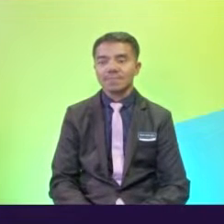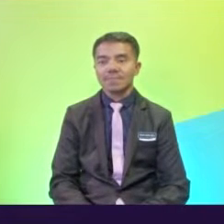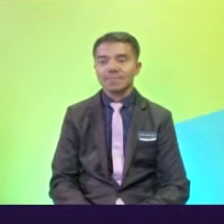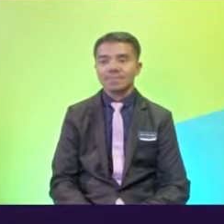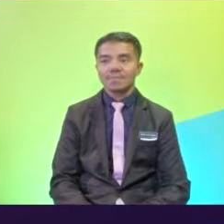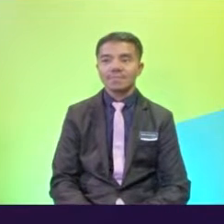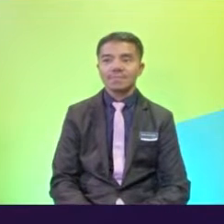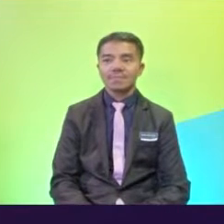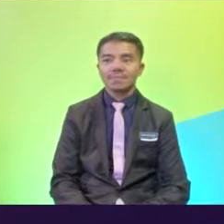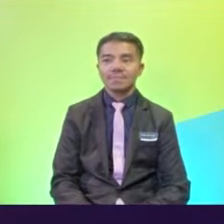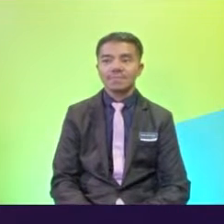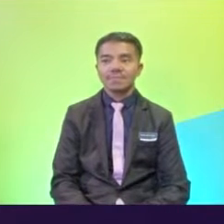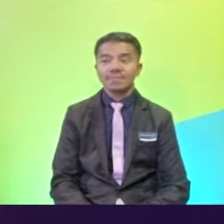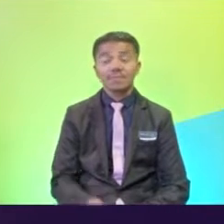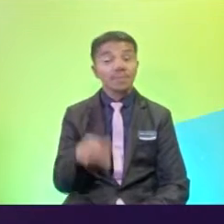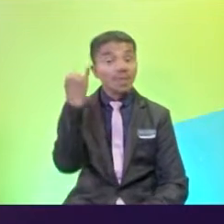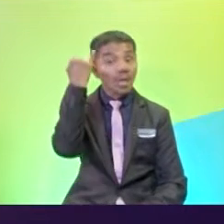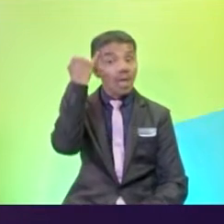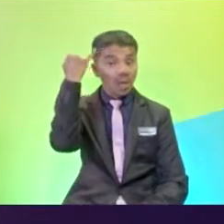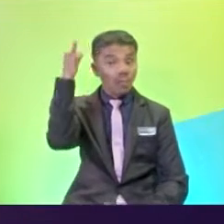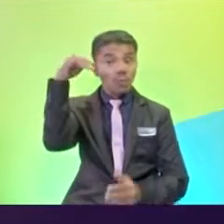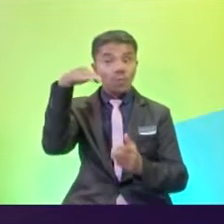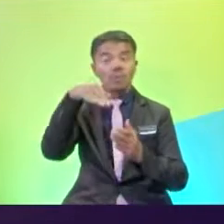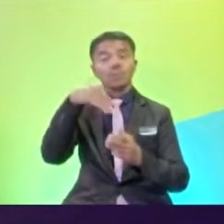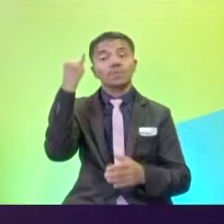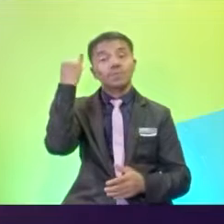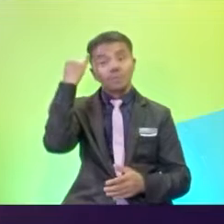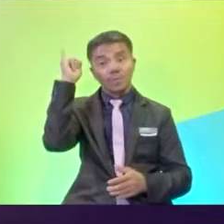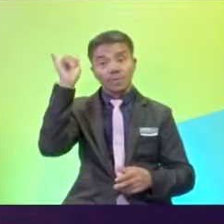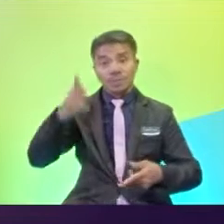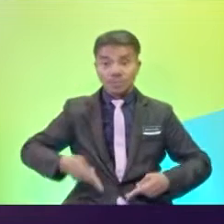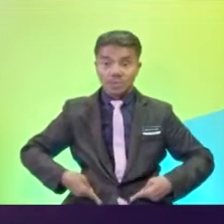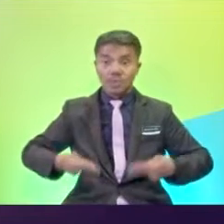ilmu bertambah bekek tanya